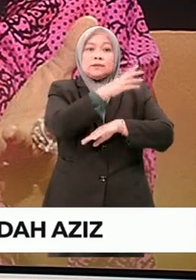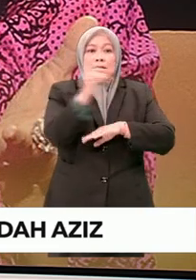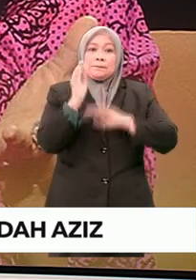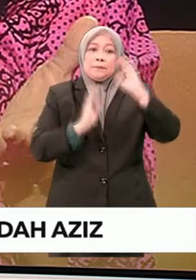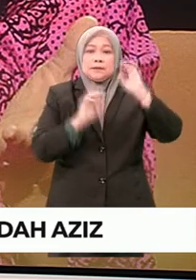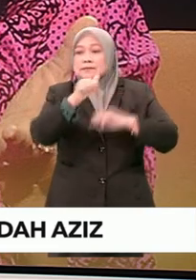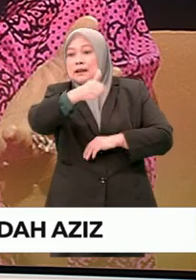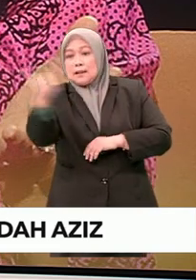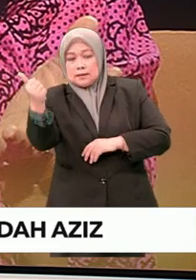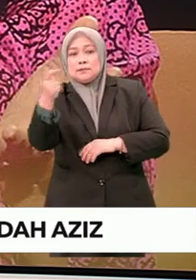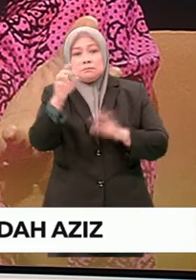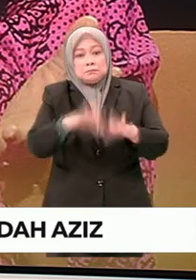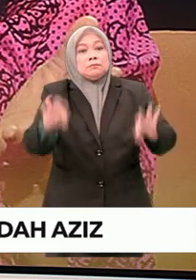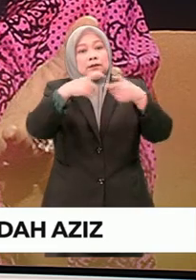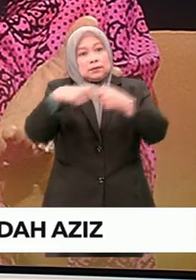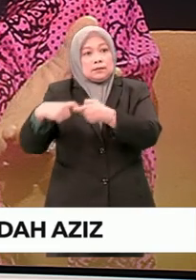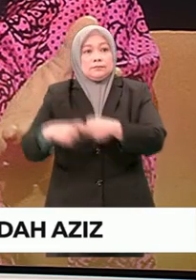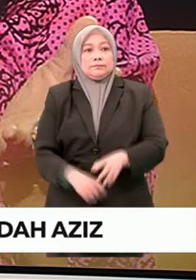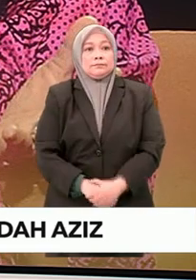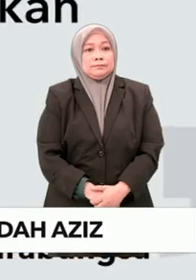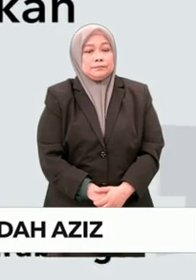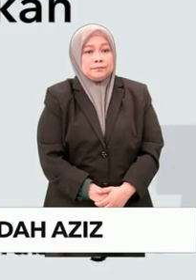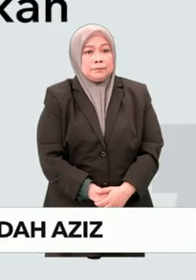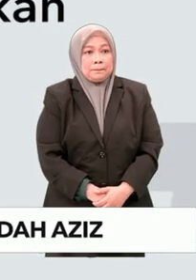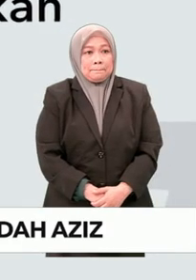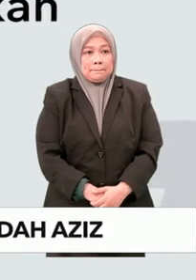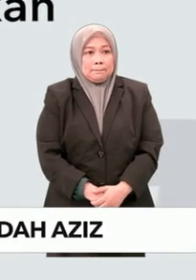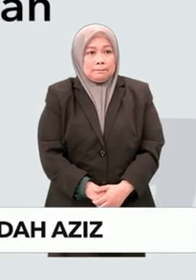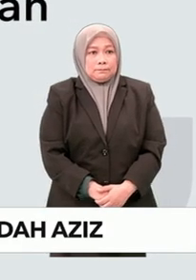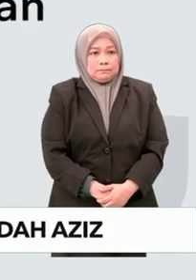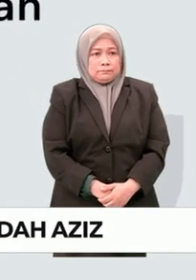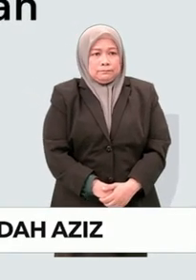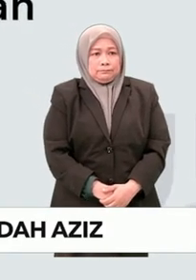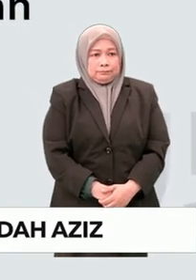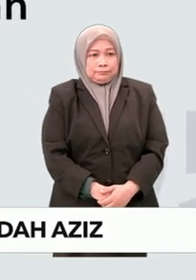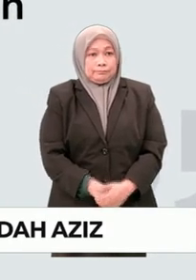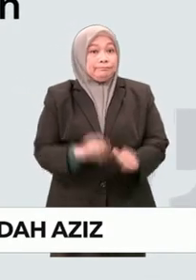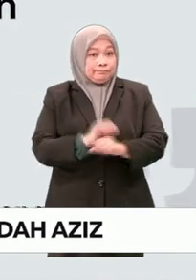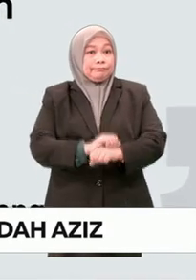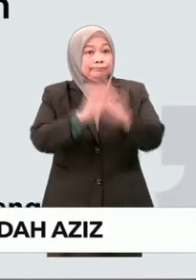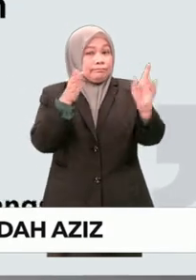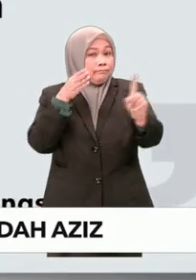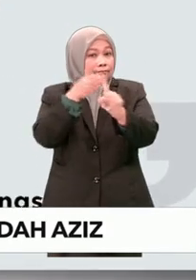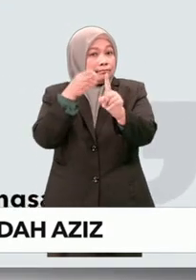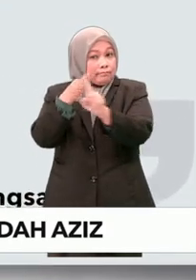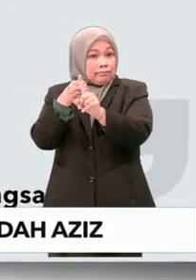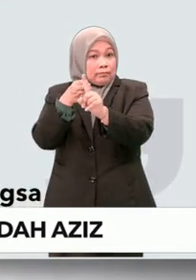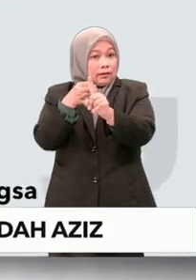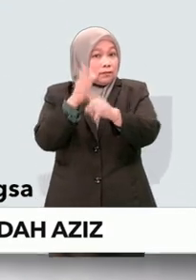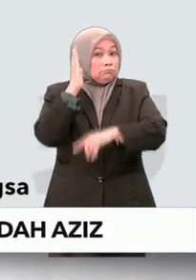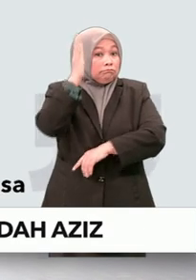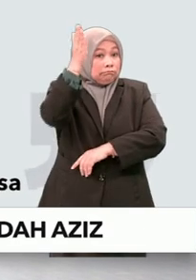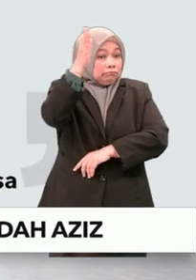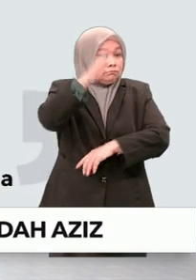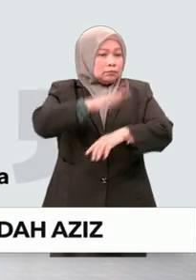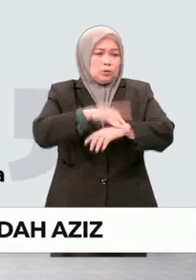bahasa-bahasa lain yang berkaitan Hai jelasnya bisi dan tumbuhan melicia pada suatu masa dahulu